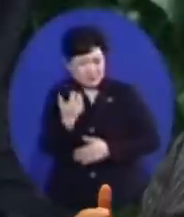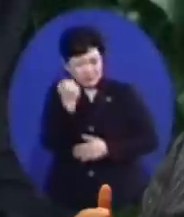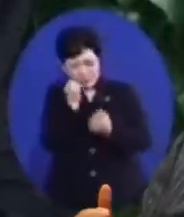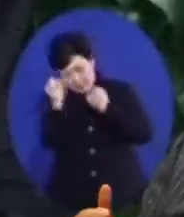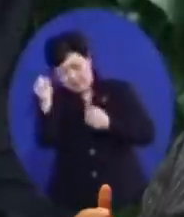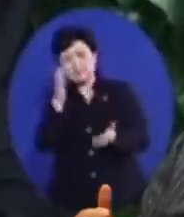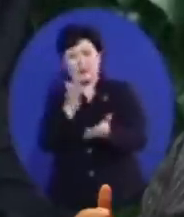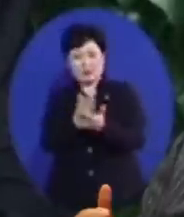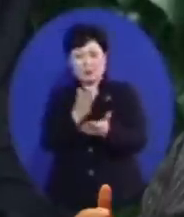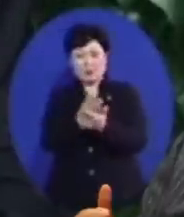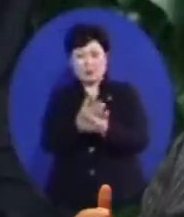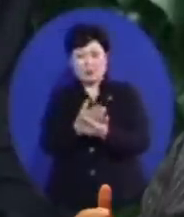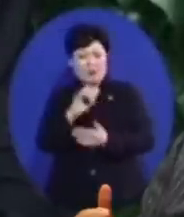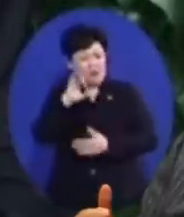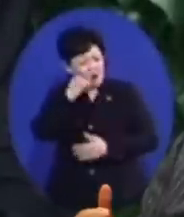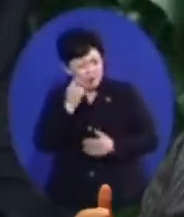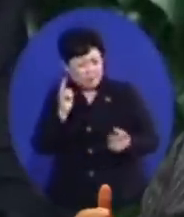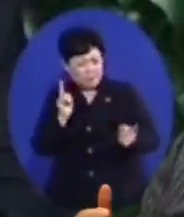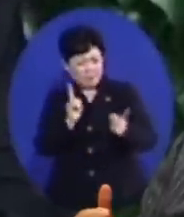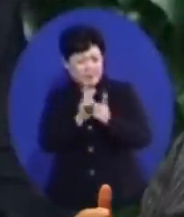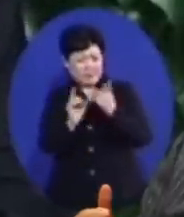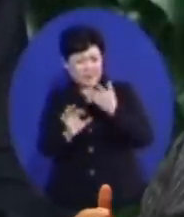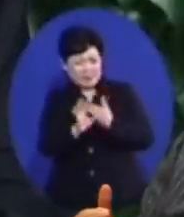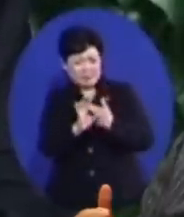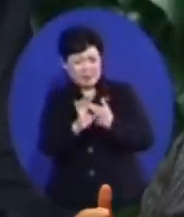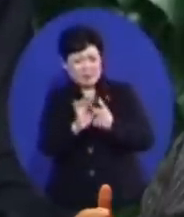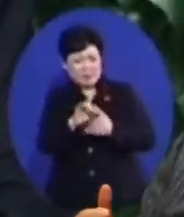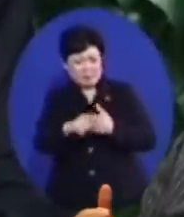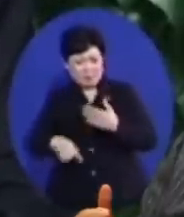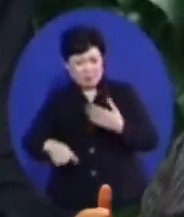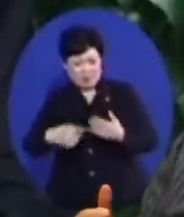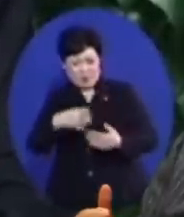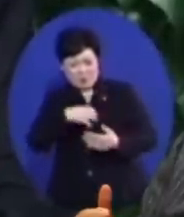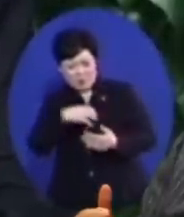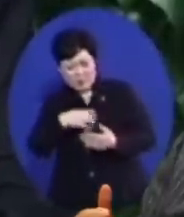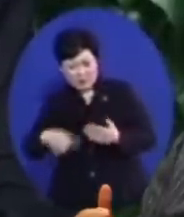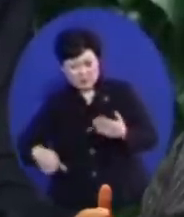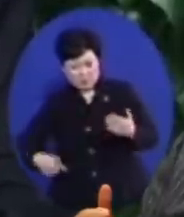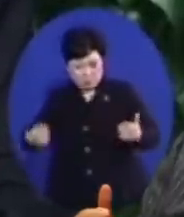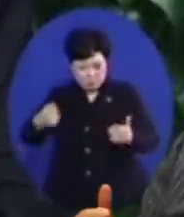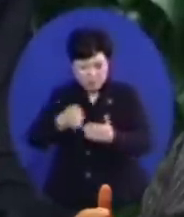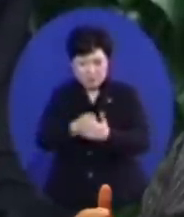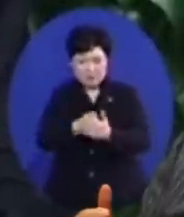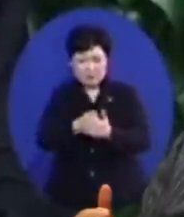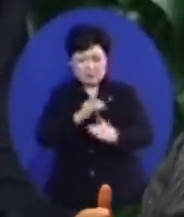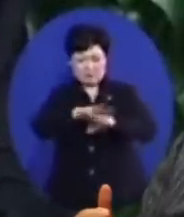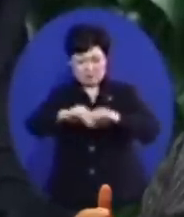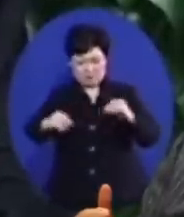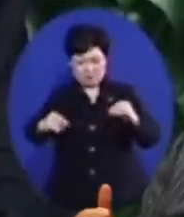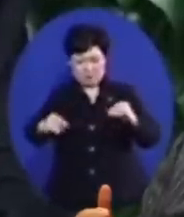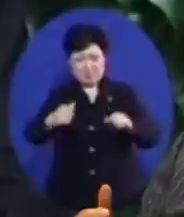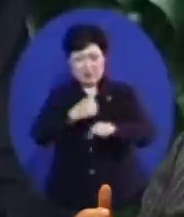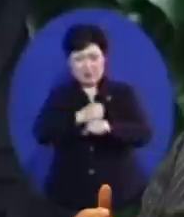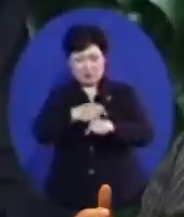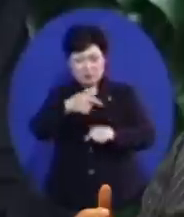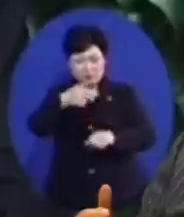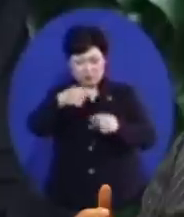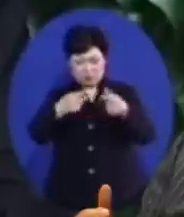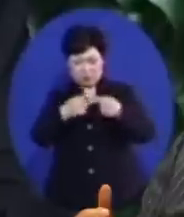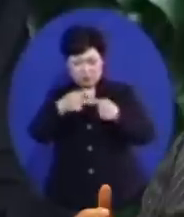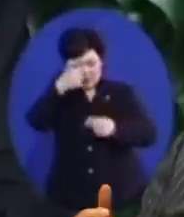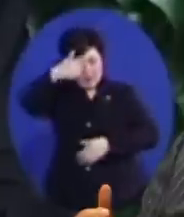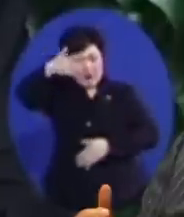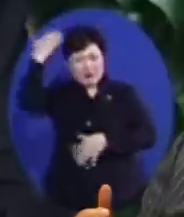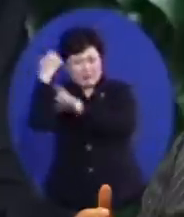말고 어려움이 다가오면 몸정신, 개척정신을 가지고 대결하라. 둘째는 과거에 집착하지 말고